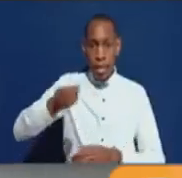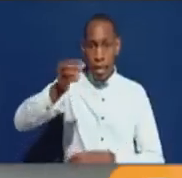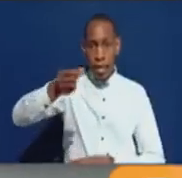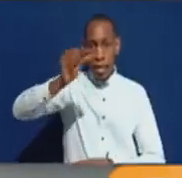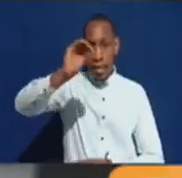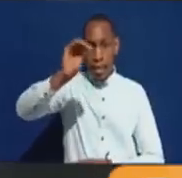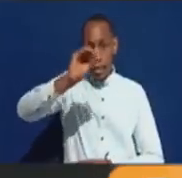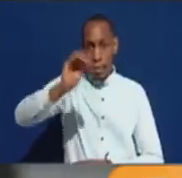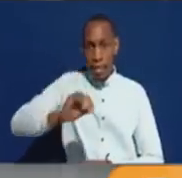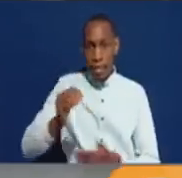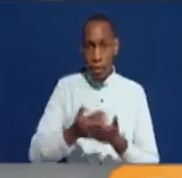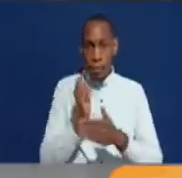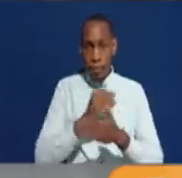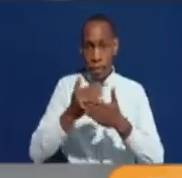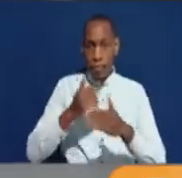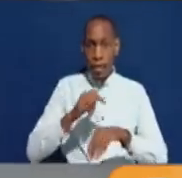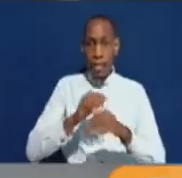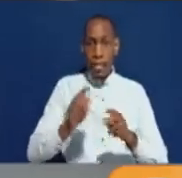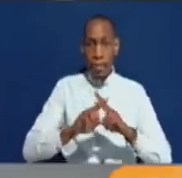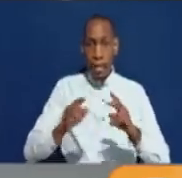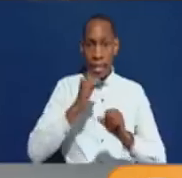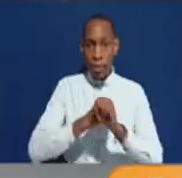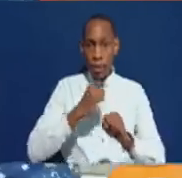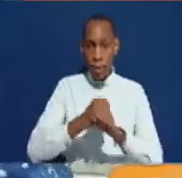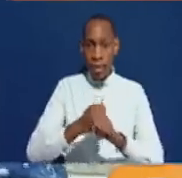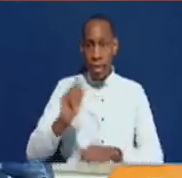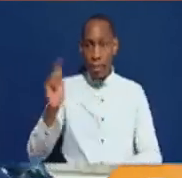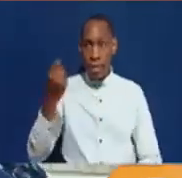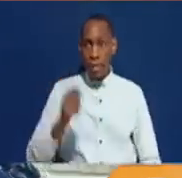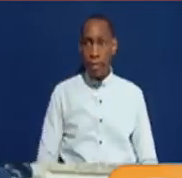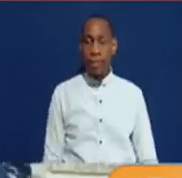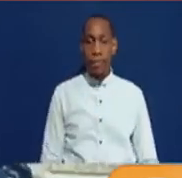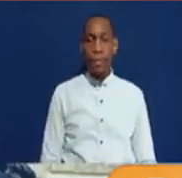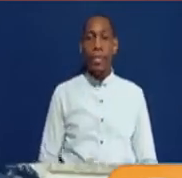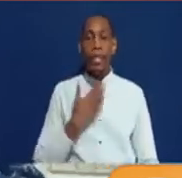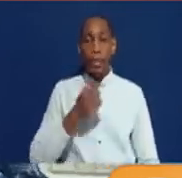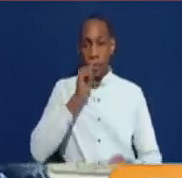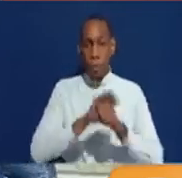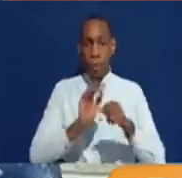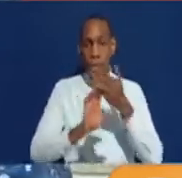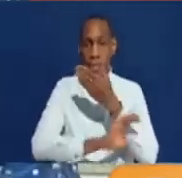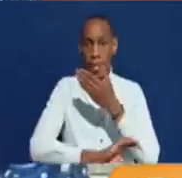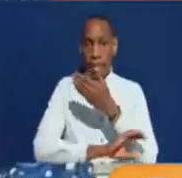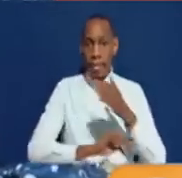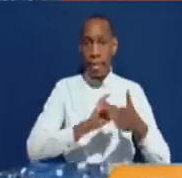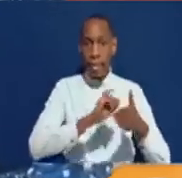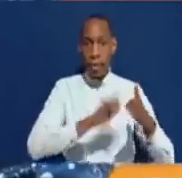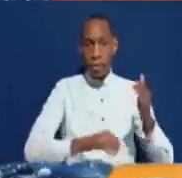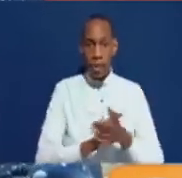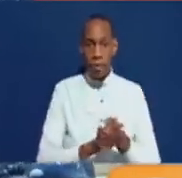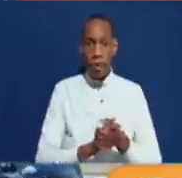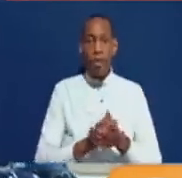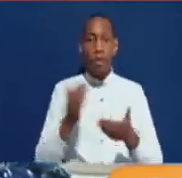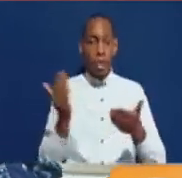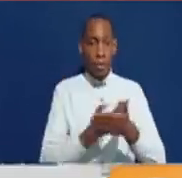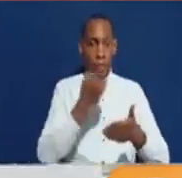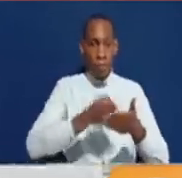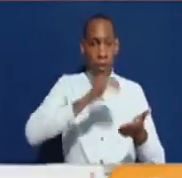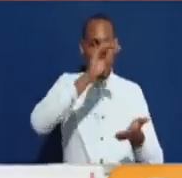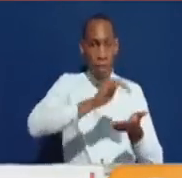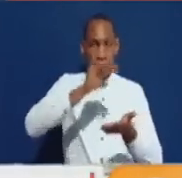tayari ziliondolewa pindi tu alipoanza kazi ya urais. I want to assure the country that we removed subsidies